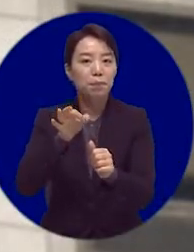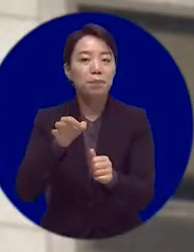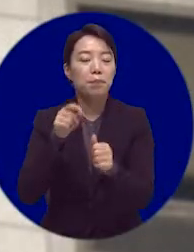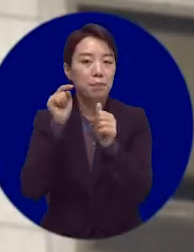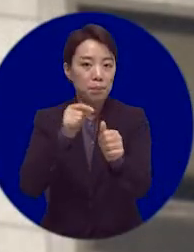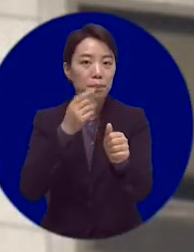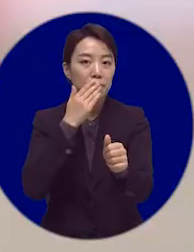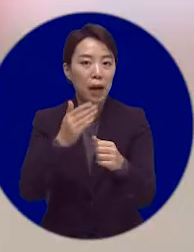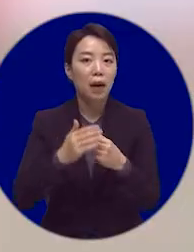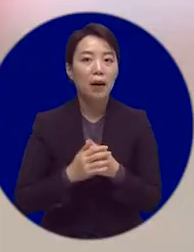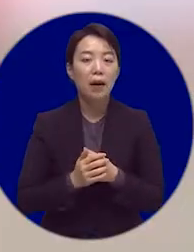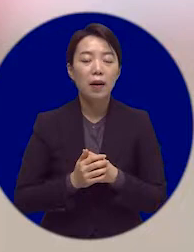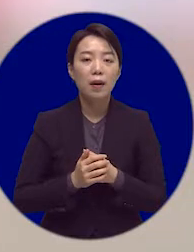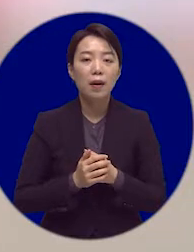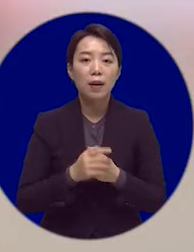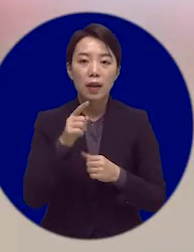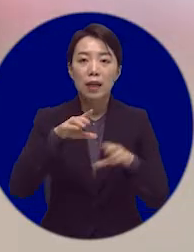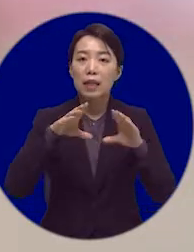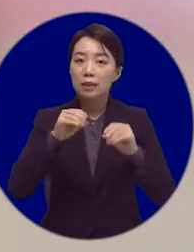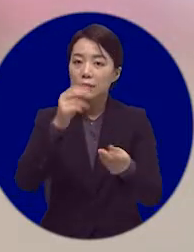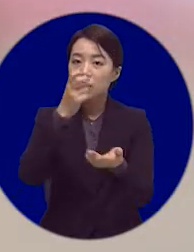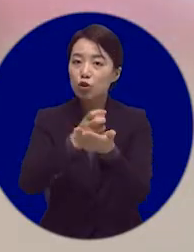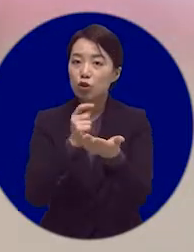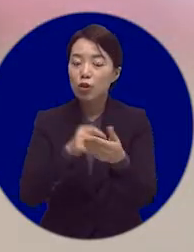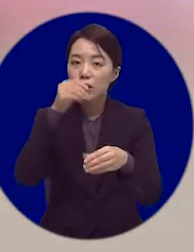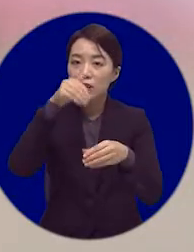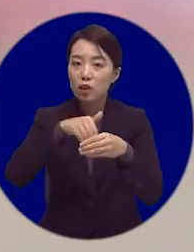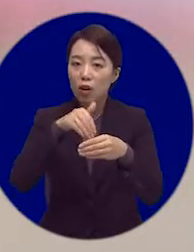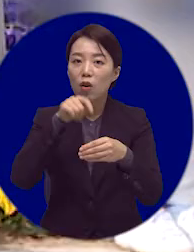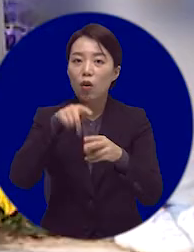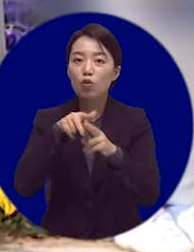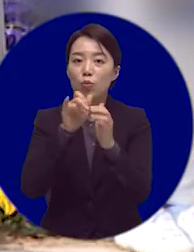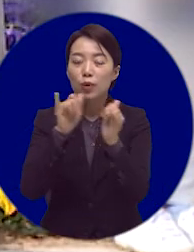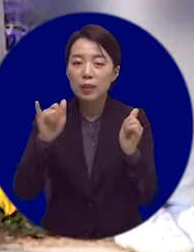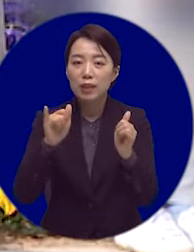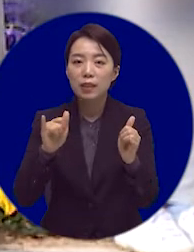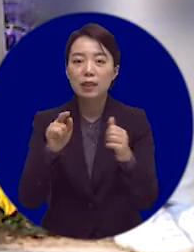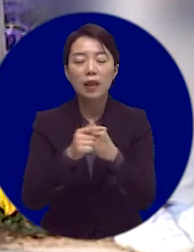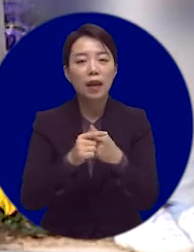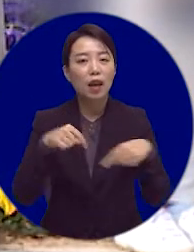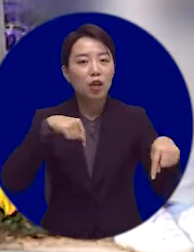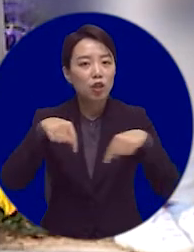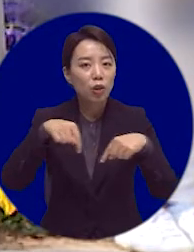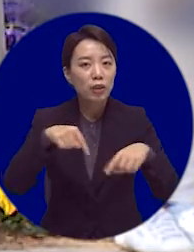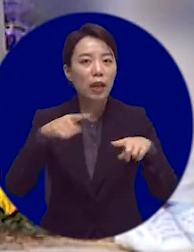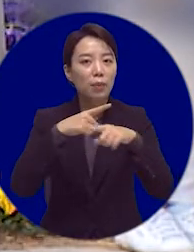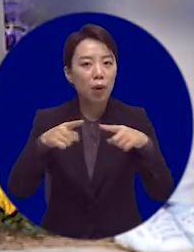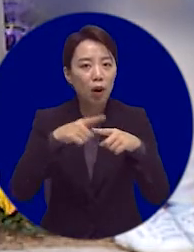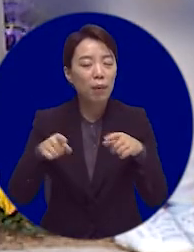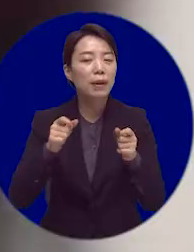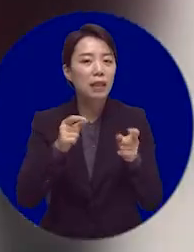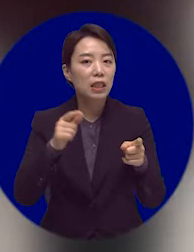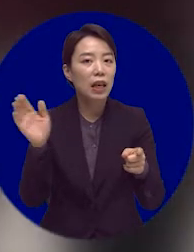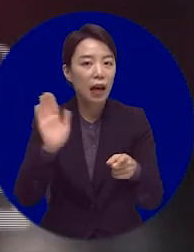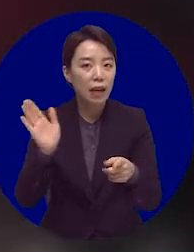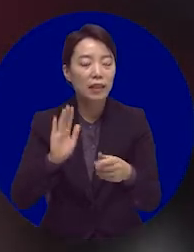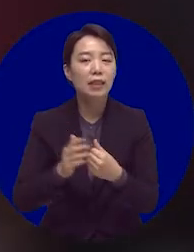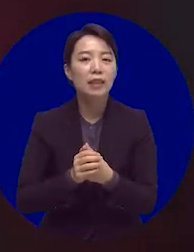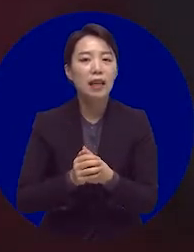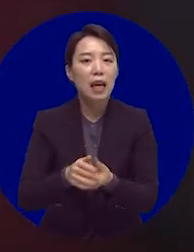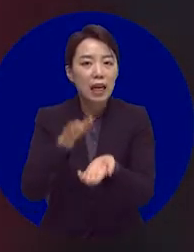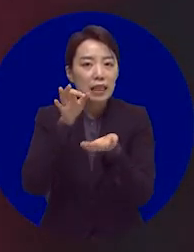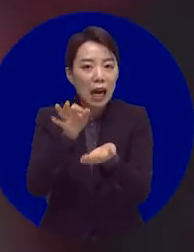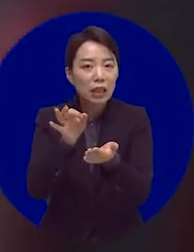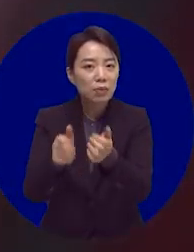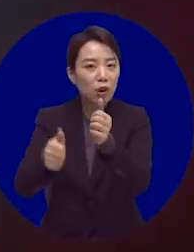됩니다. 기부행위 금지 규정은 선거가 후보자 등의 인물, 정책 등을 평가받는 기회가 아닌